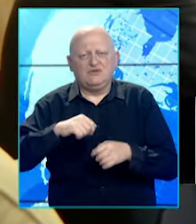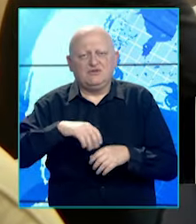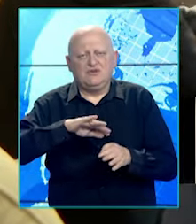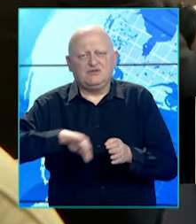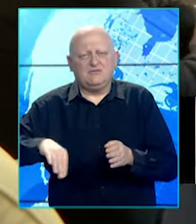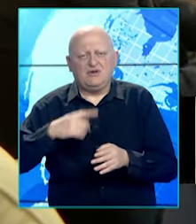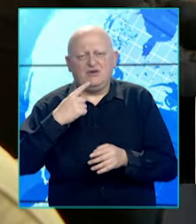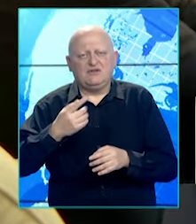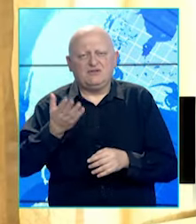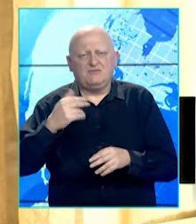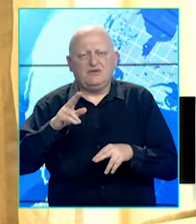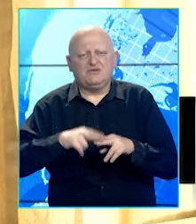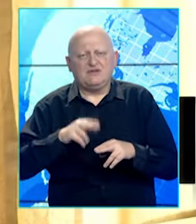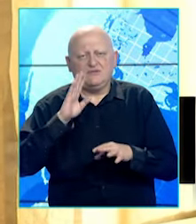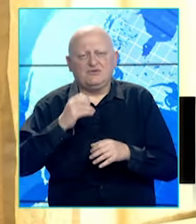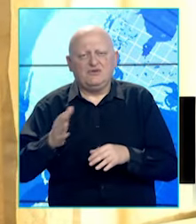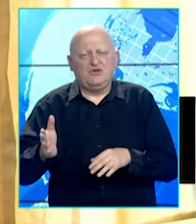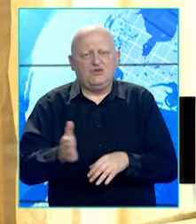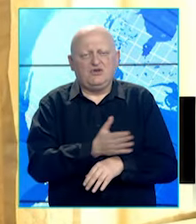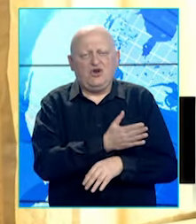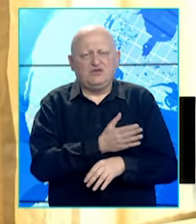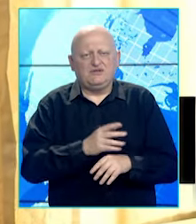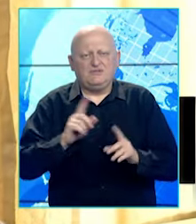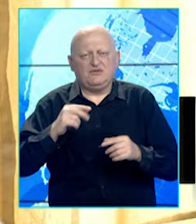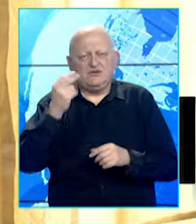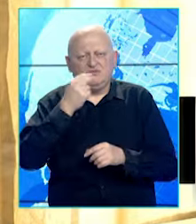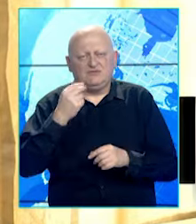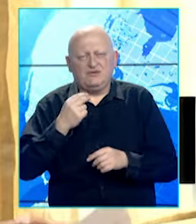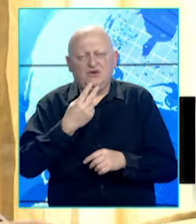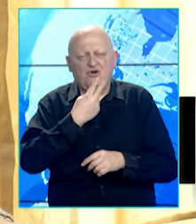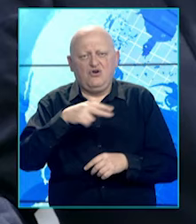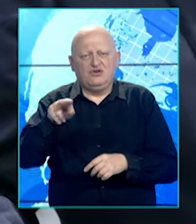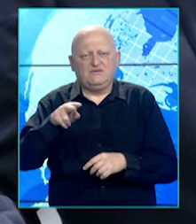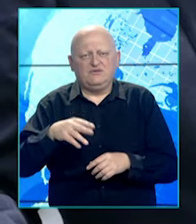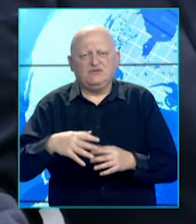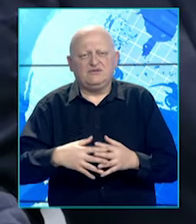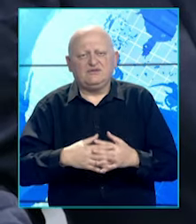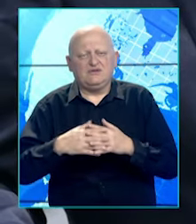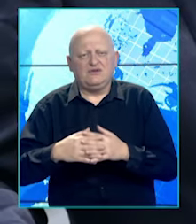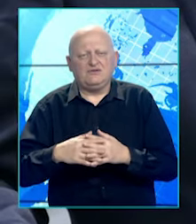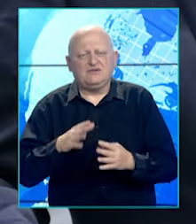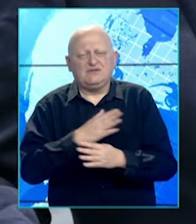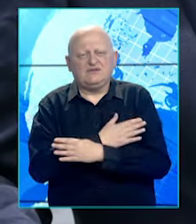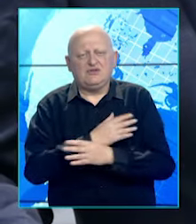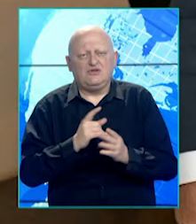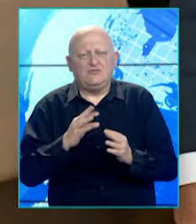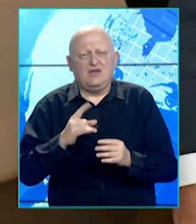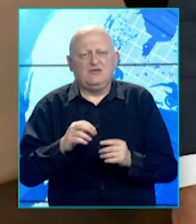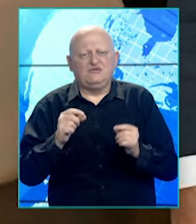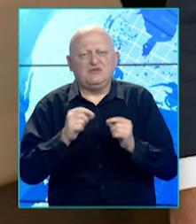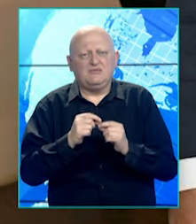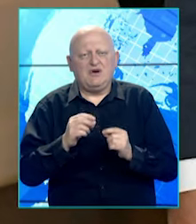put odcjepljenja, rekao je da će se prije ostatak Bosne i Hercegovine odcijepiti od Republike Srpske. Osvrnuo se na odnose sa